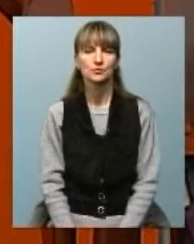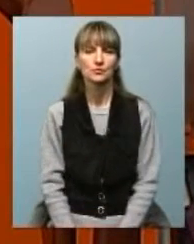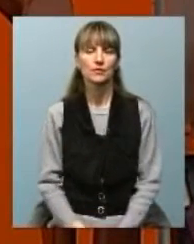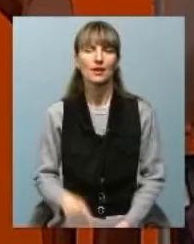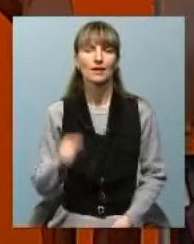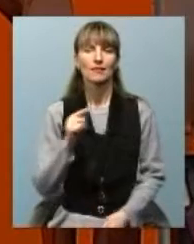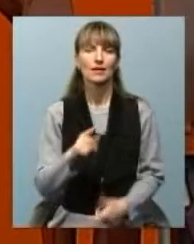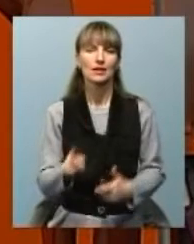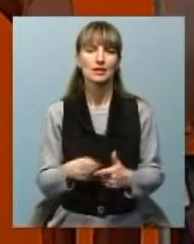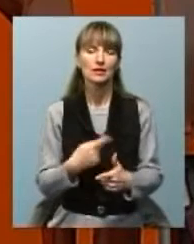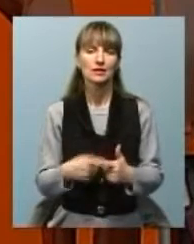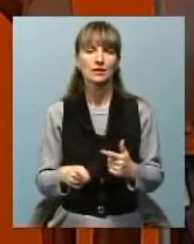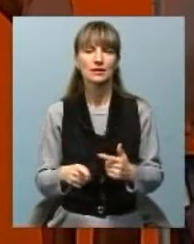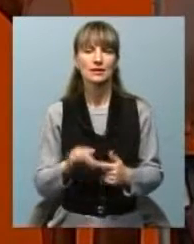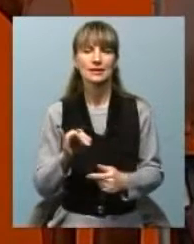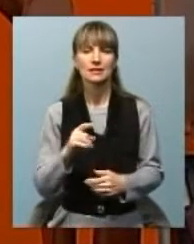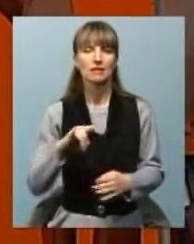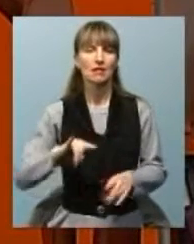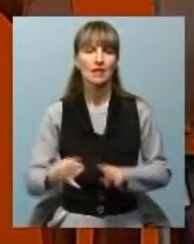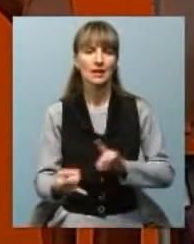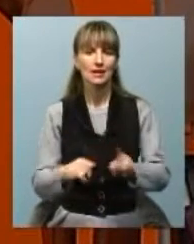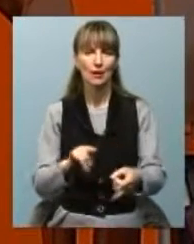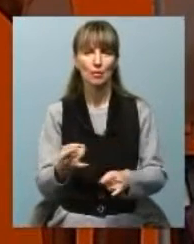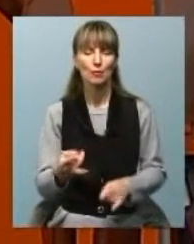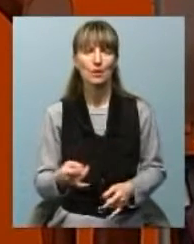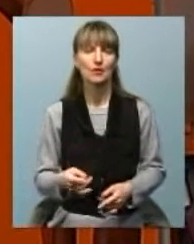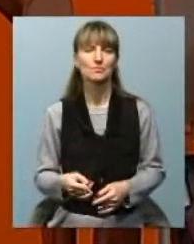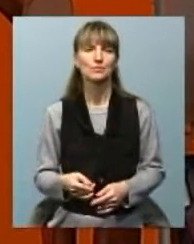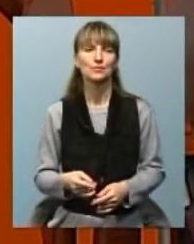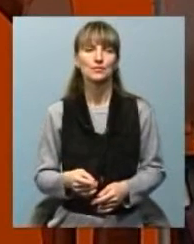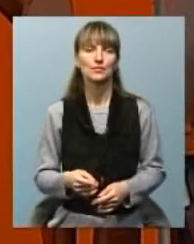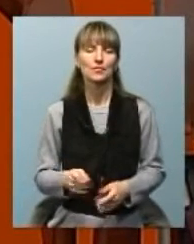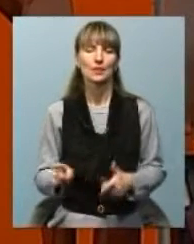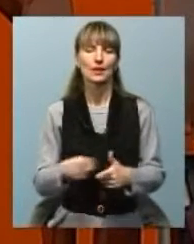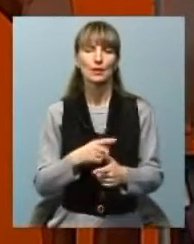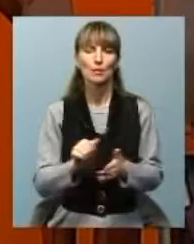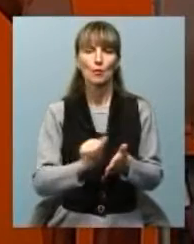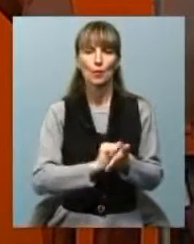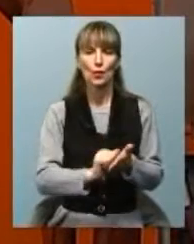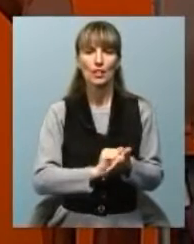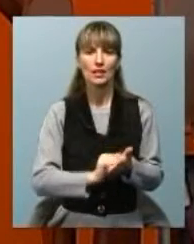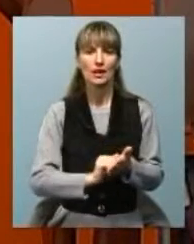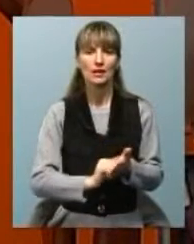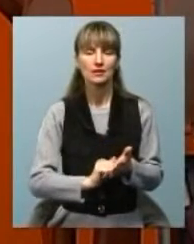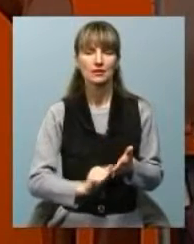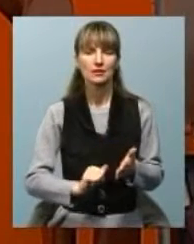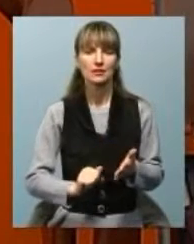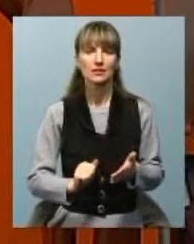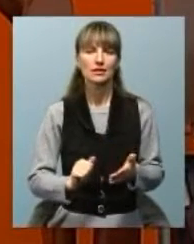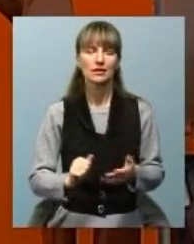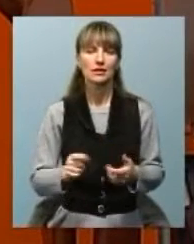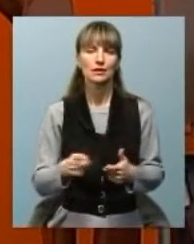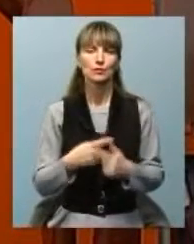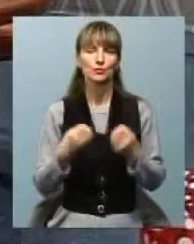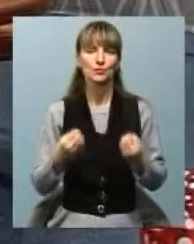Вони ліпо з дирками, ліпо потерти. Ілі прості